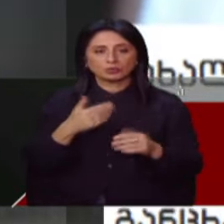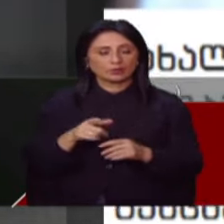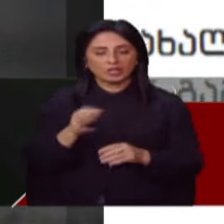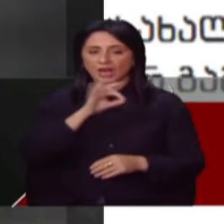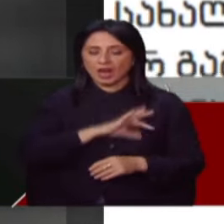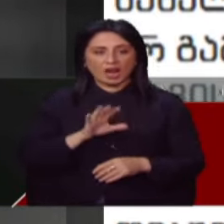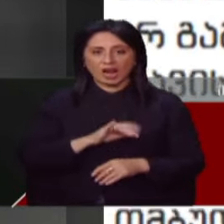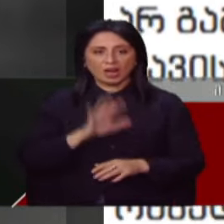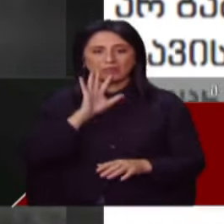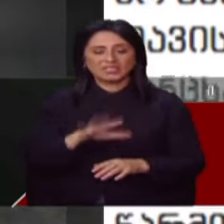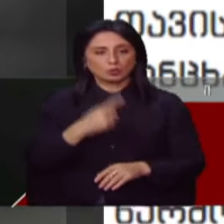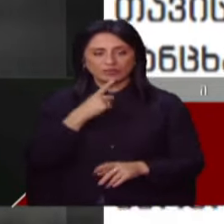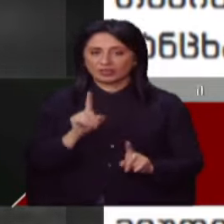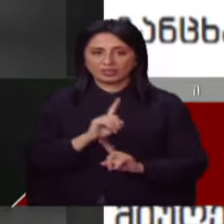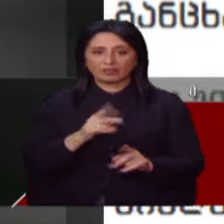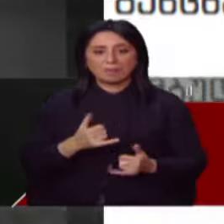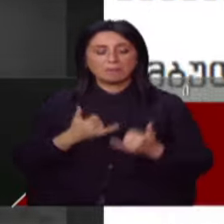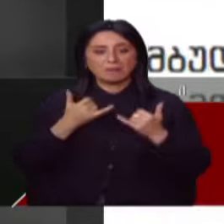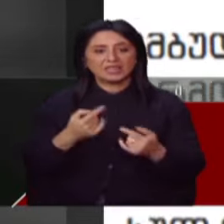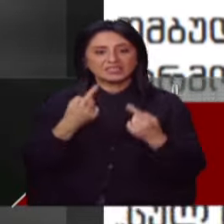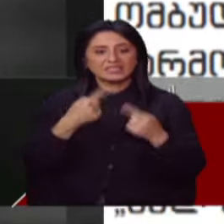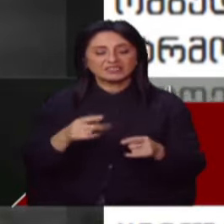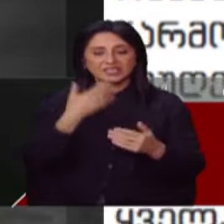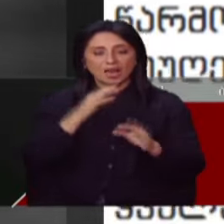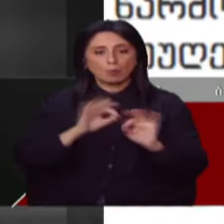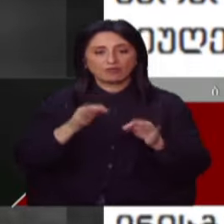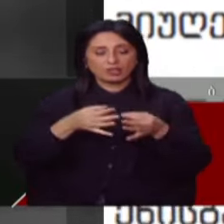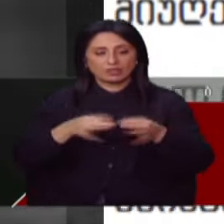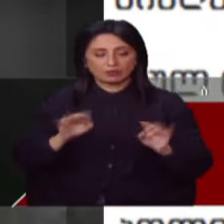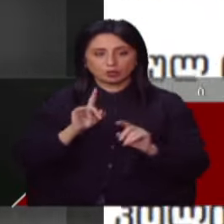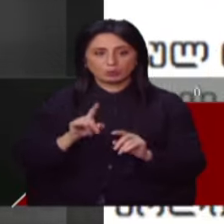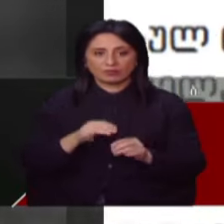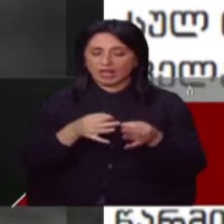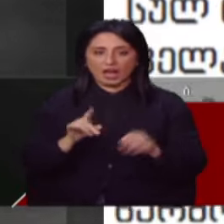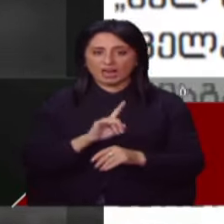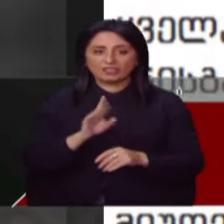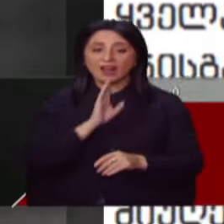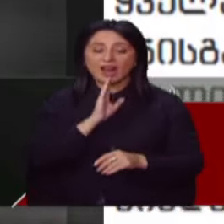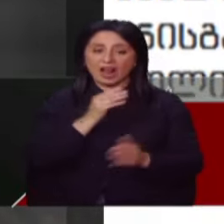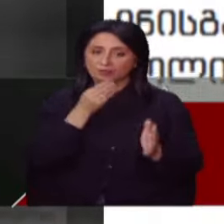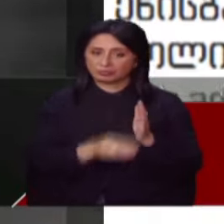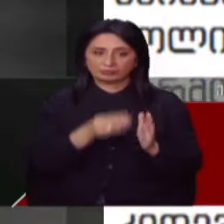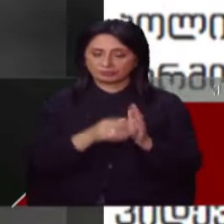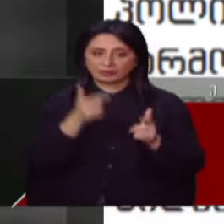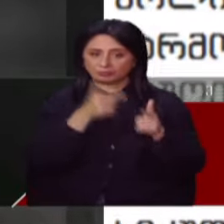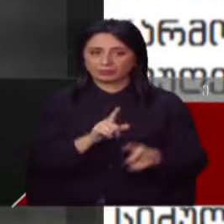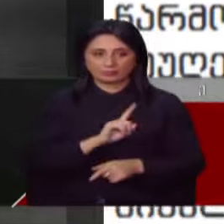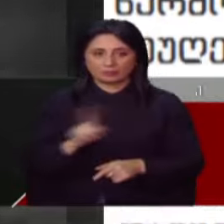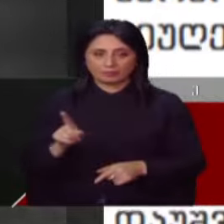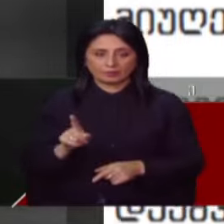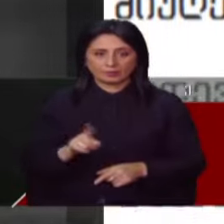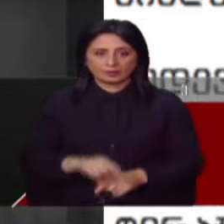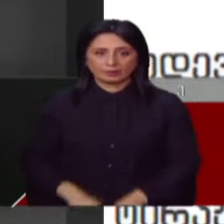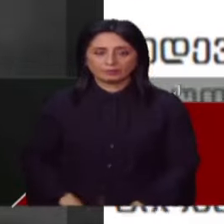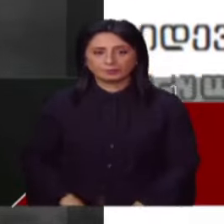არ გამოიყენონ სიძულვილის ენა, პატივისცემენ სხვისი გამოხატვის თავისუფლებას და არ დაუშვან ქალების მიმართ შეურაცხმყოფელი